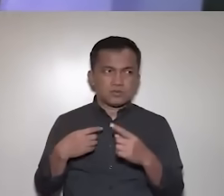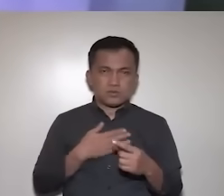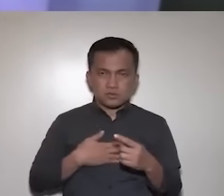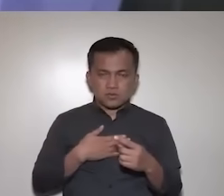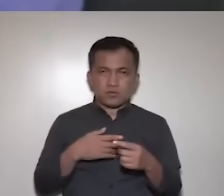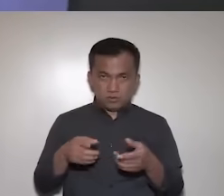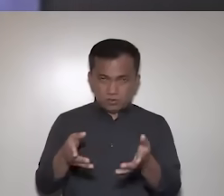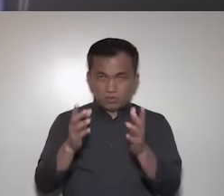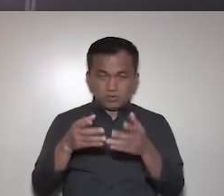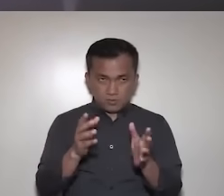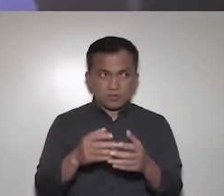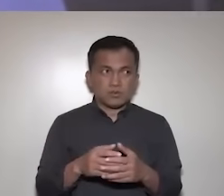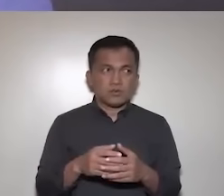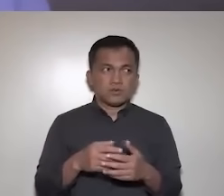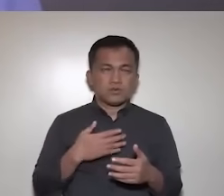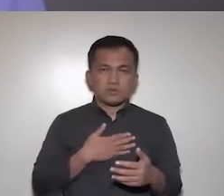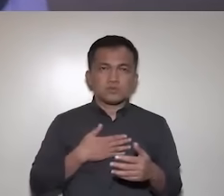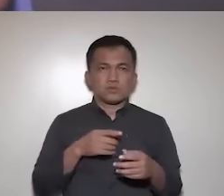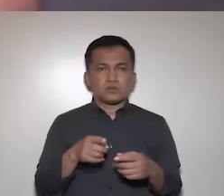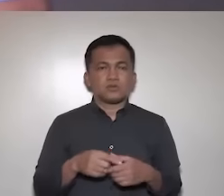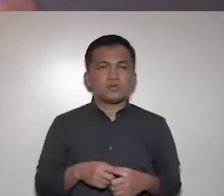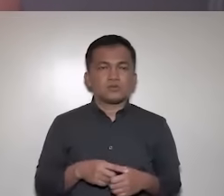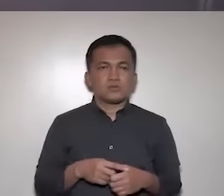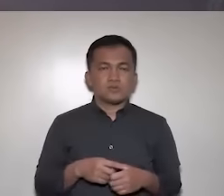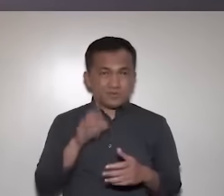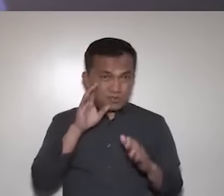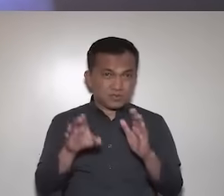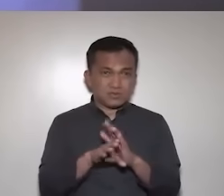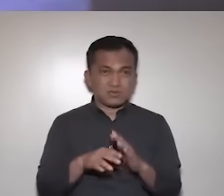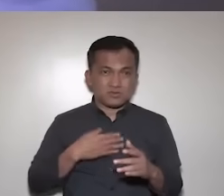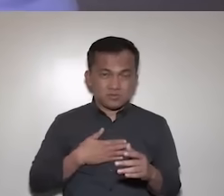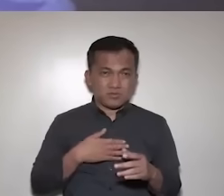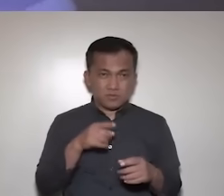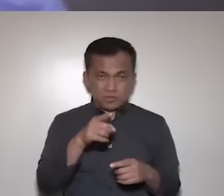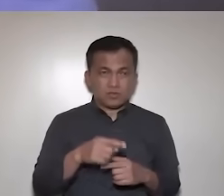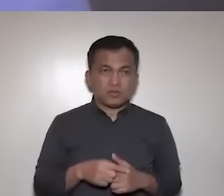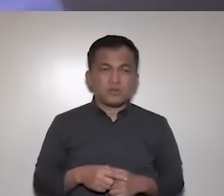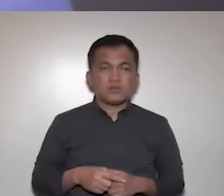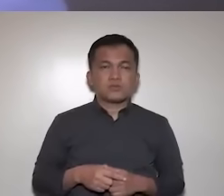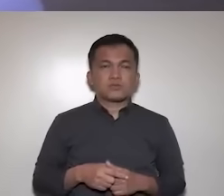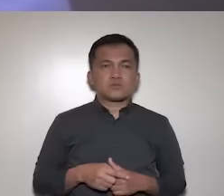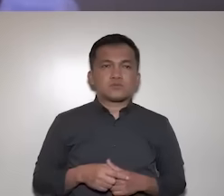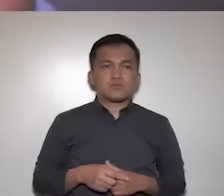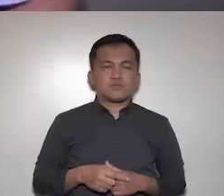mo? Ito ba? Ha? Ito bang picture na ito? Itong gusto mo?